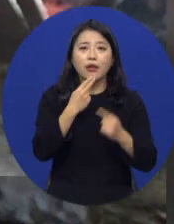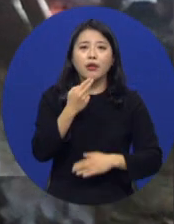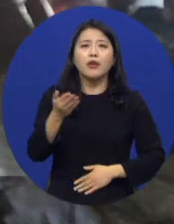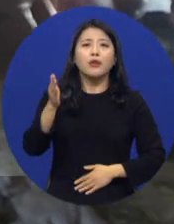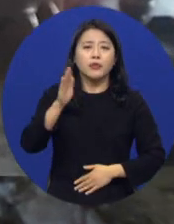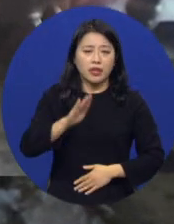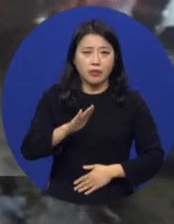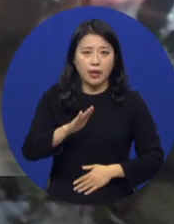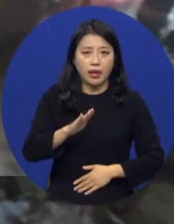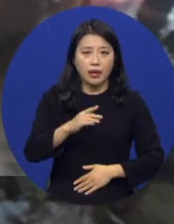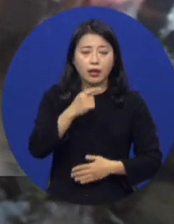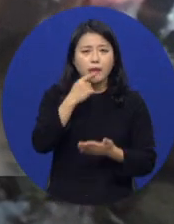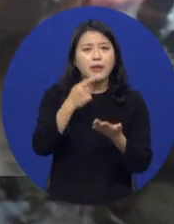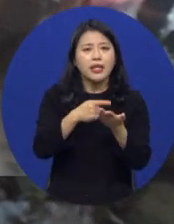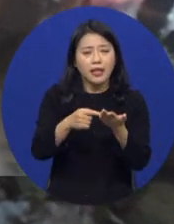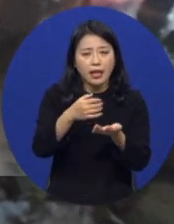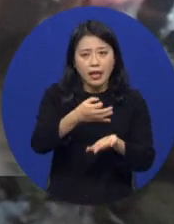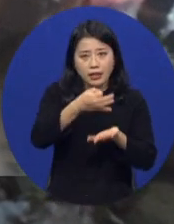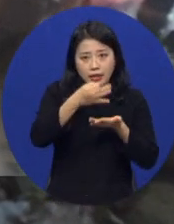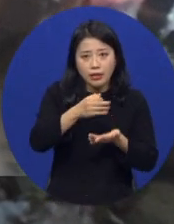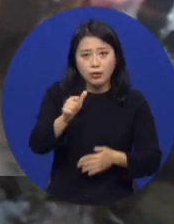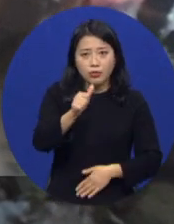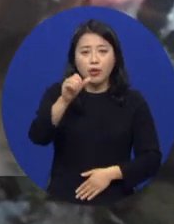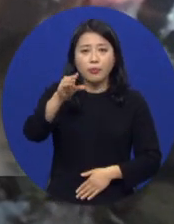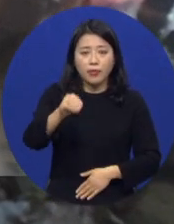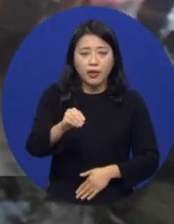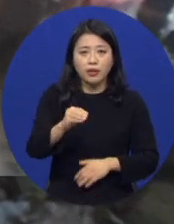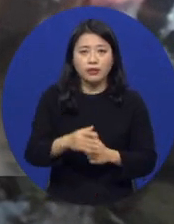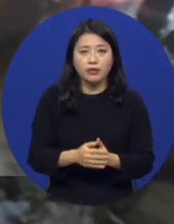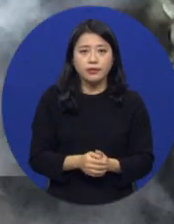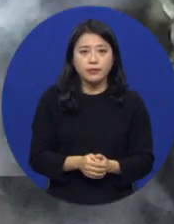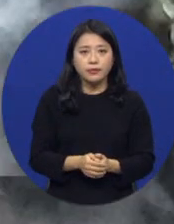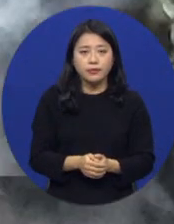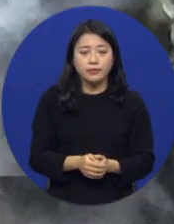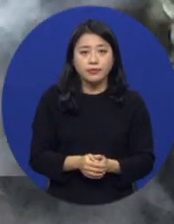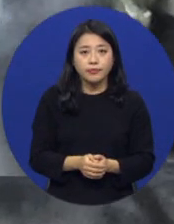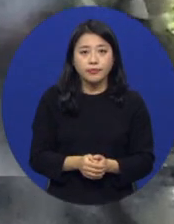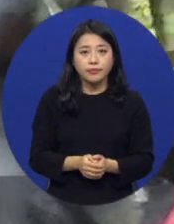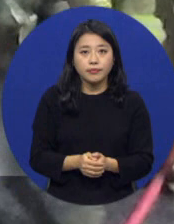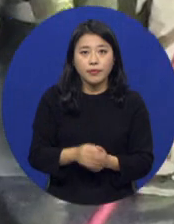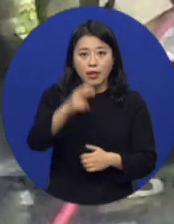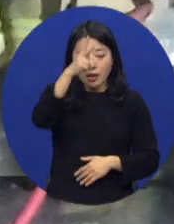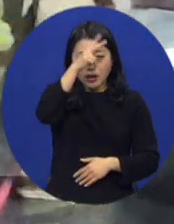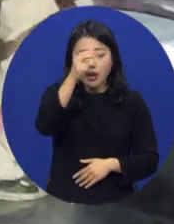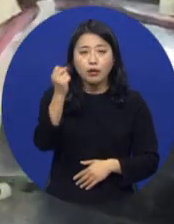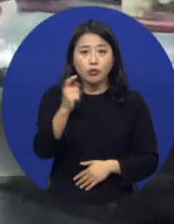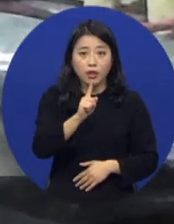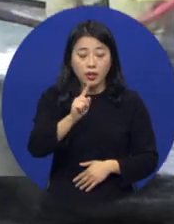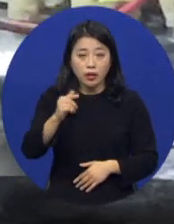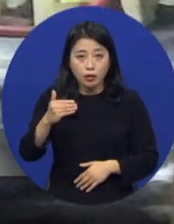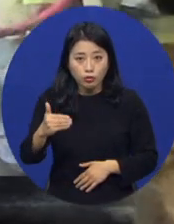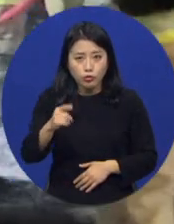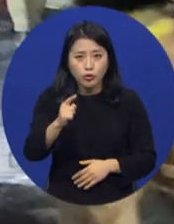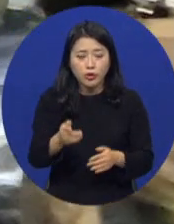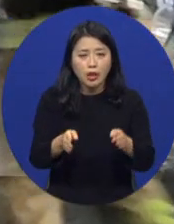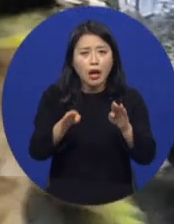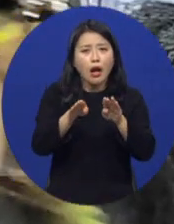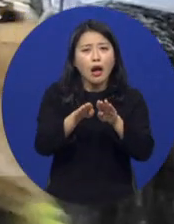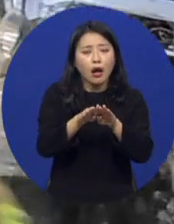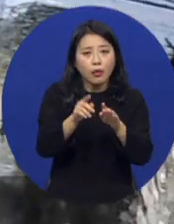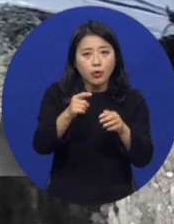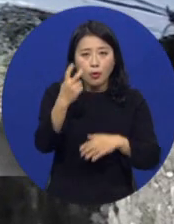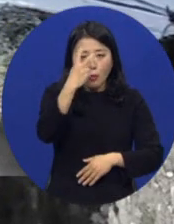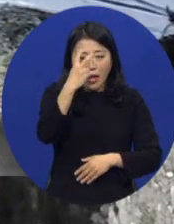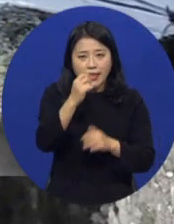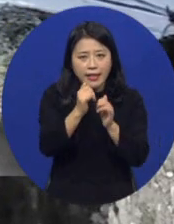압축기 등을 태워 소방서 주산 5천여만 원에 재산 피해가났습니다 경찰과 소방당국은 창고 관계자 등을